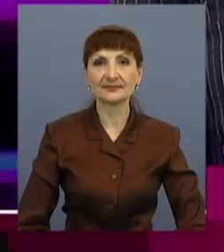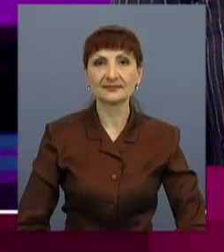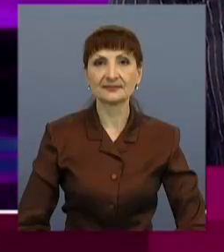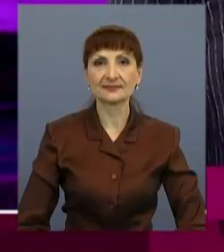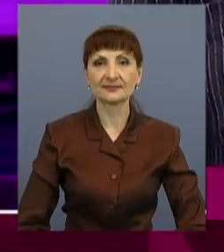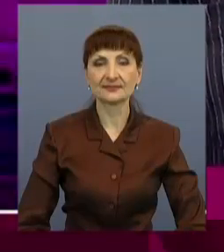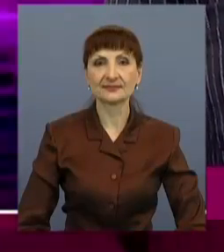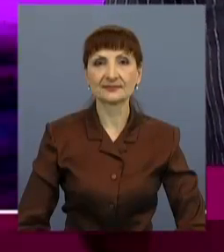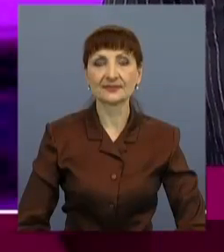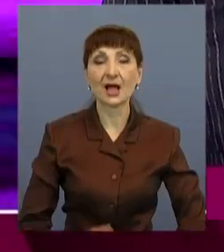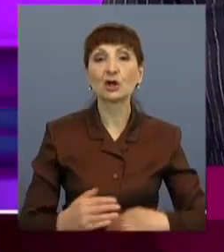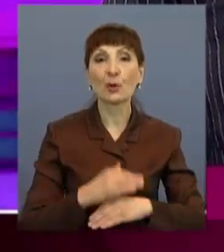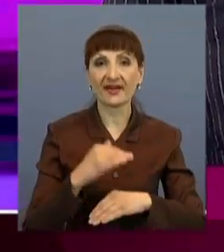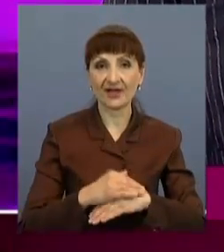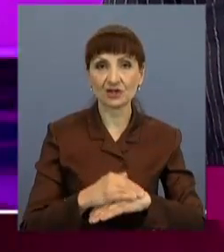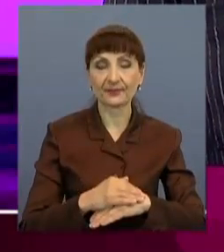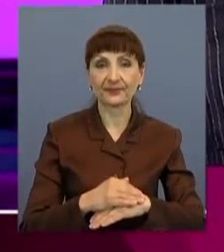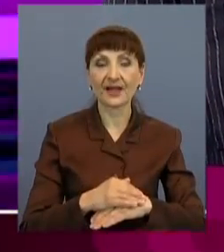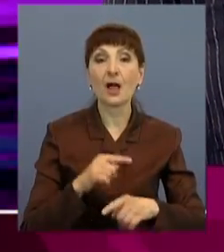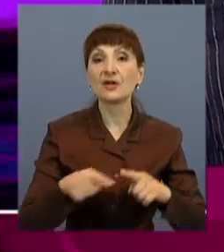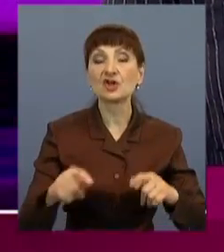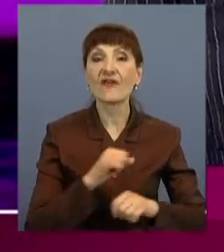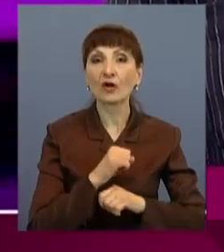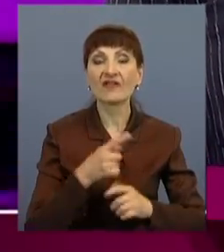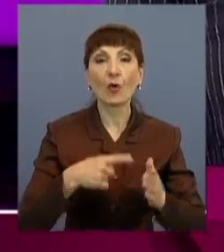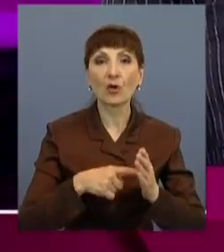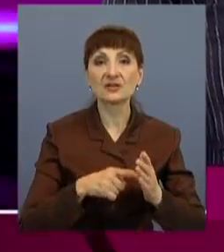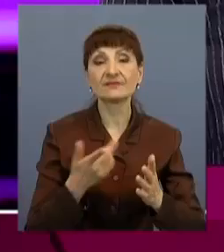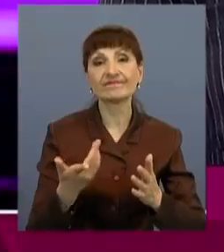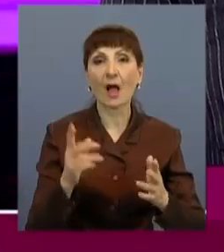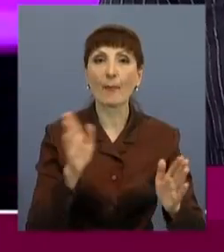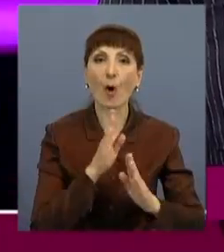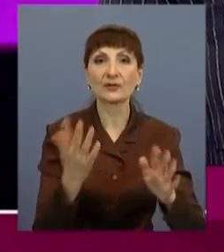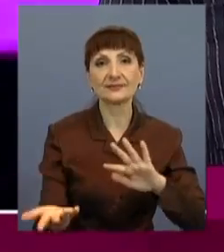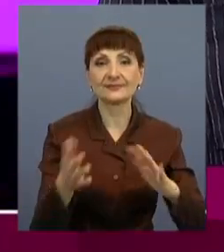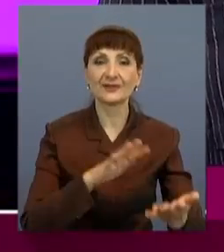Мы вас слушаем, Даулет. Добрый вечер. В ближайшие выходные у нас в городе ожидается неустойчивая погода.